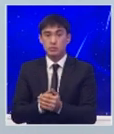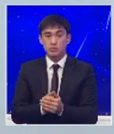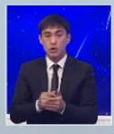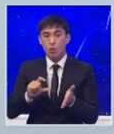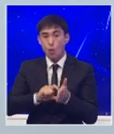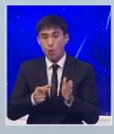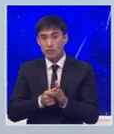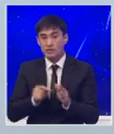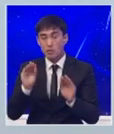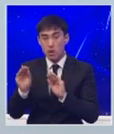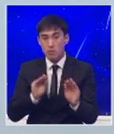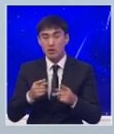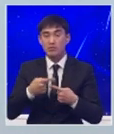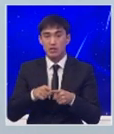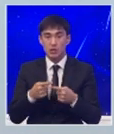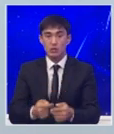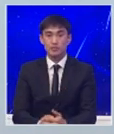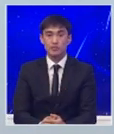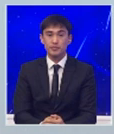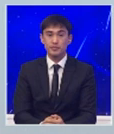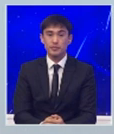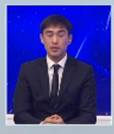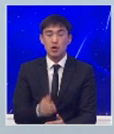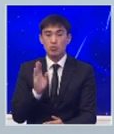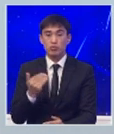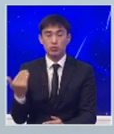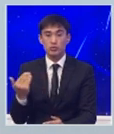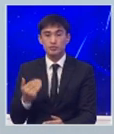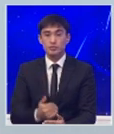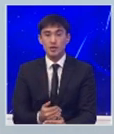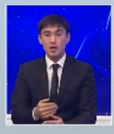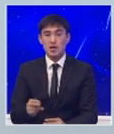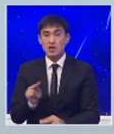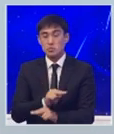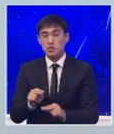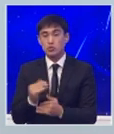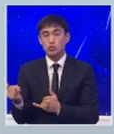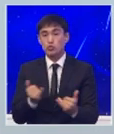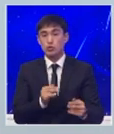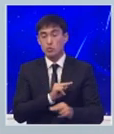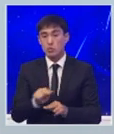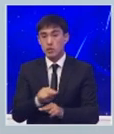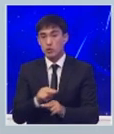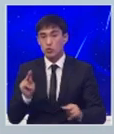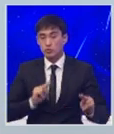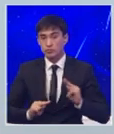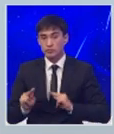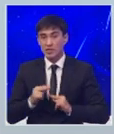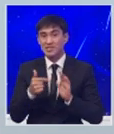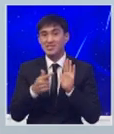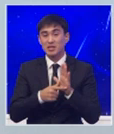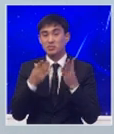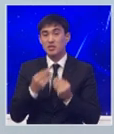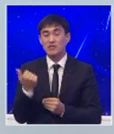офисной мебелью, оргтехникой. Это да, пусть он, скажем, репетиторские услуги преподает 7 дней в